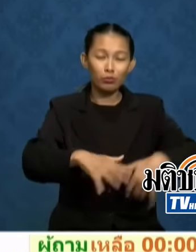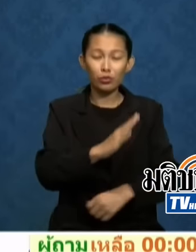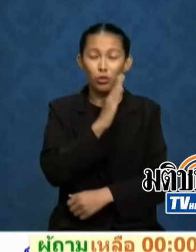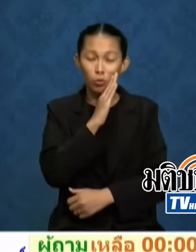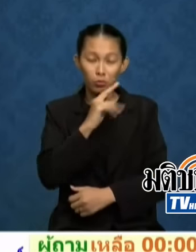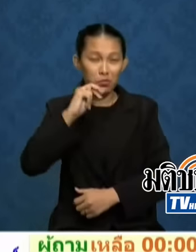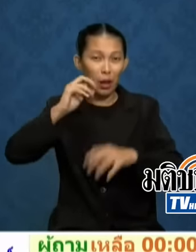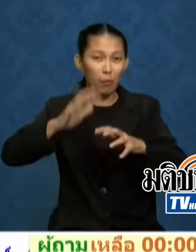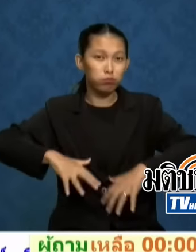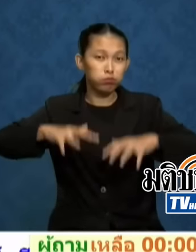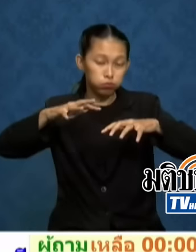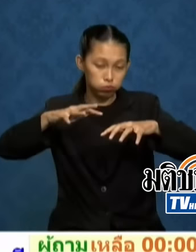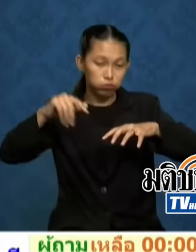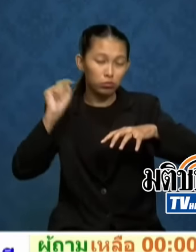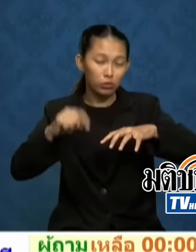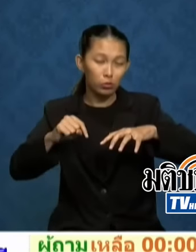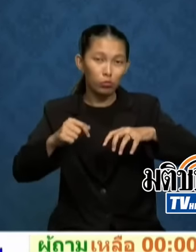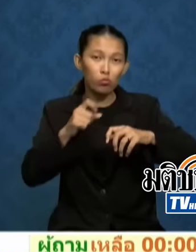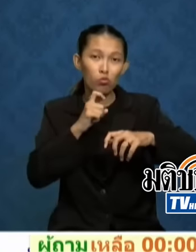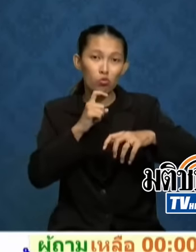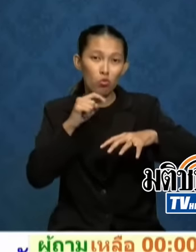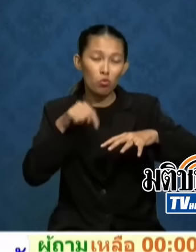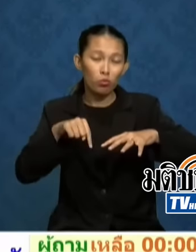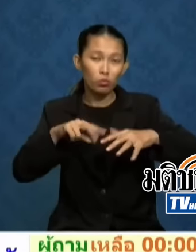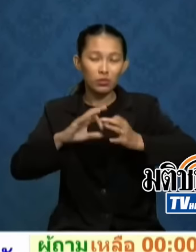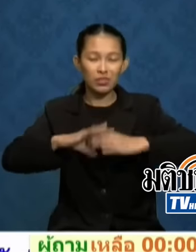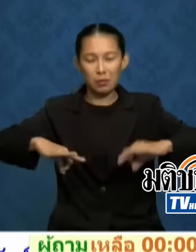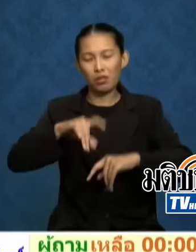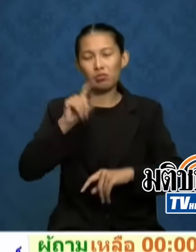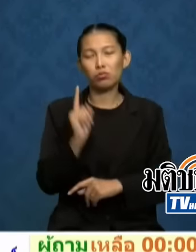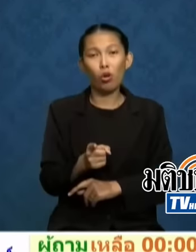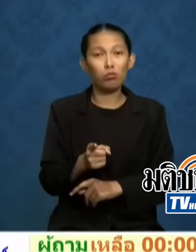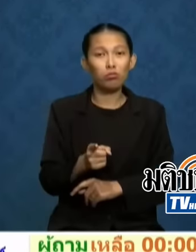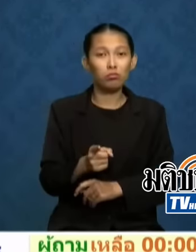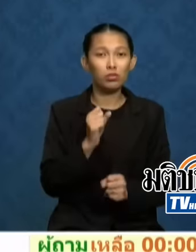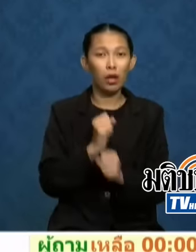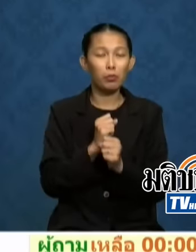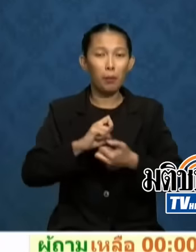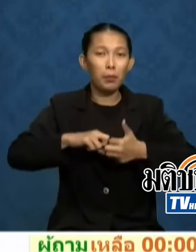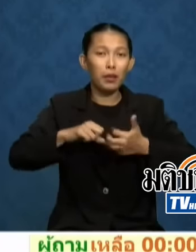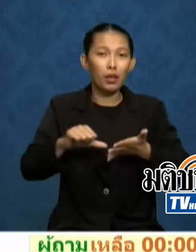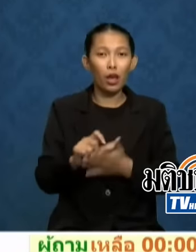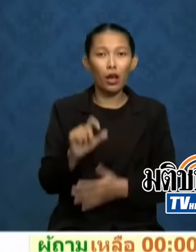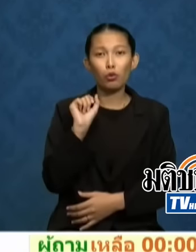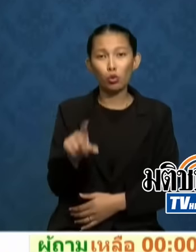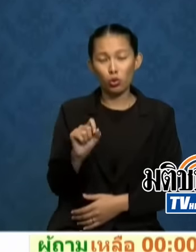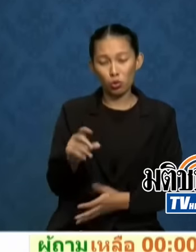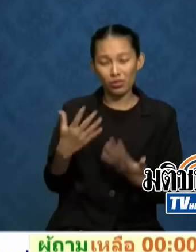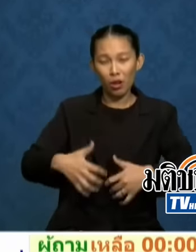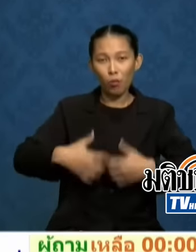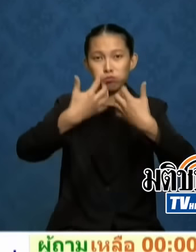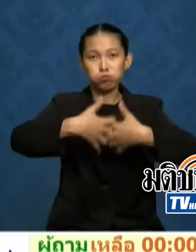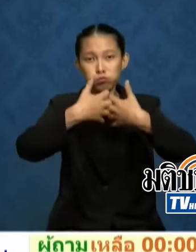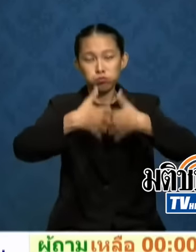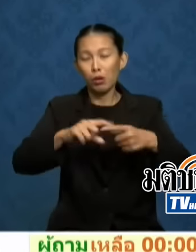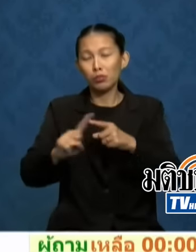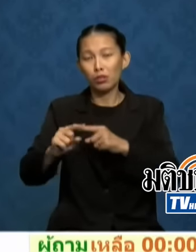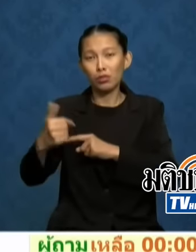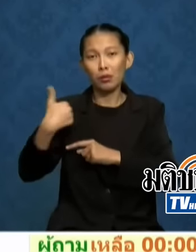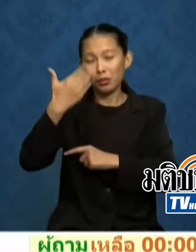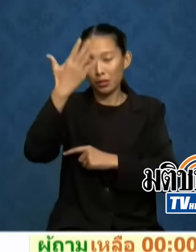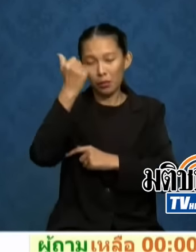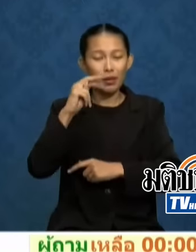รณีน้ำท่วมขังเนี่ยสร้างความเดือดร้อนเนี่ยให้กับประชาชนก็ต้องเร่งดำเนินการนะครับพร้อมใช้เครื่องจักรกลเ